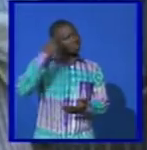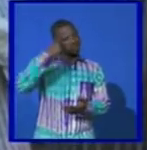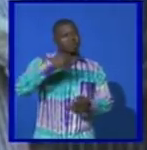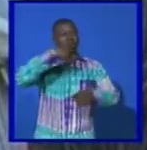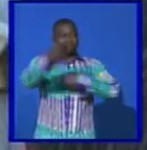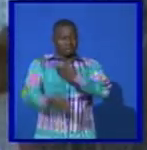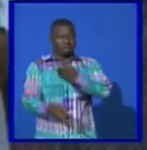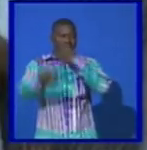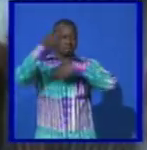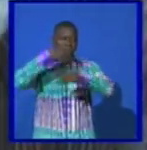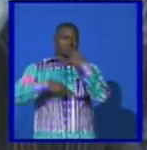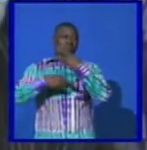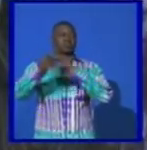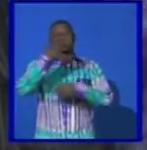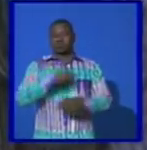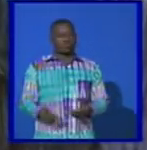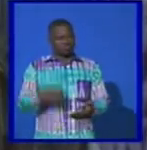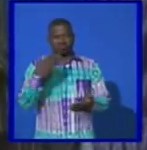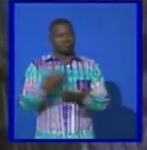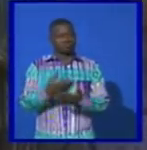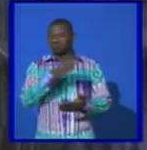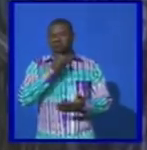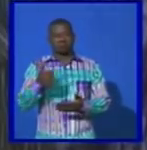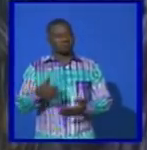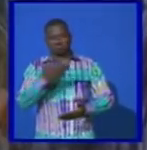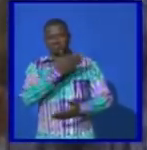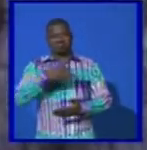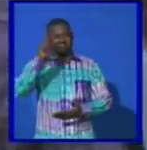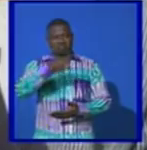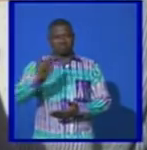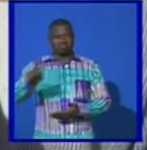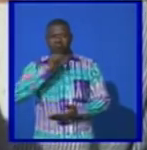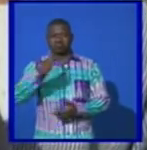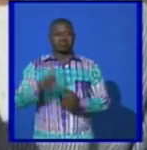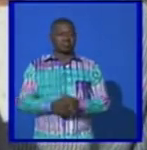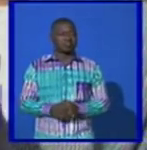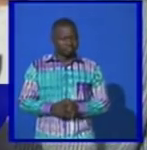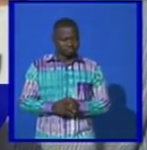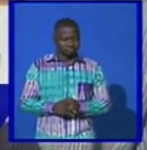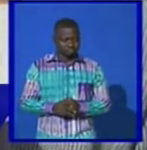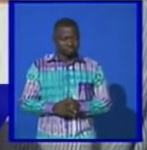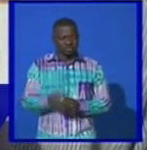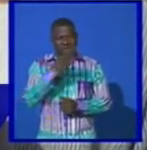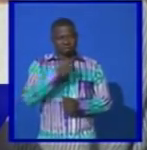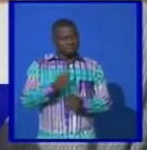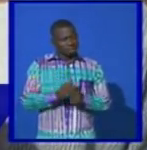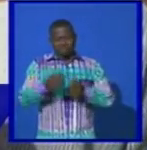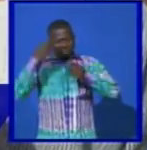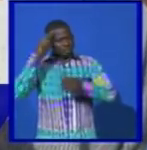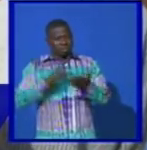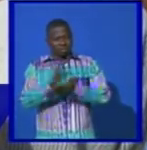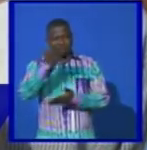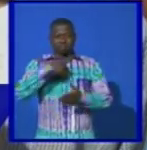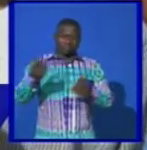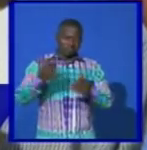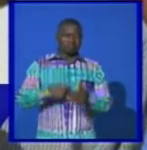d'un passeport pour le vol. Il y a une vision qui a été tracée par le Premier ministre, mais aussi par le président du Faso, pour faire en sorte que nous